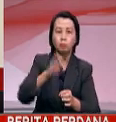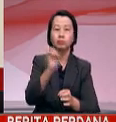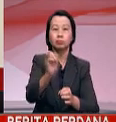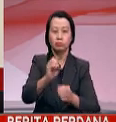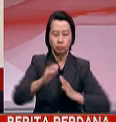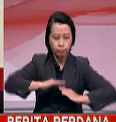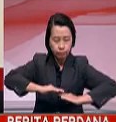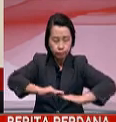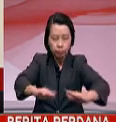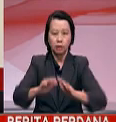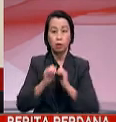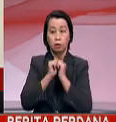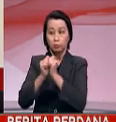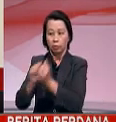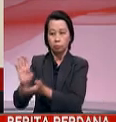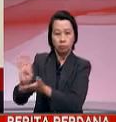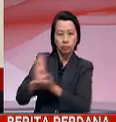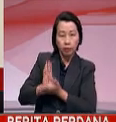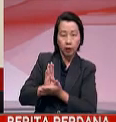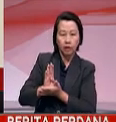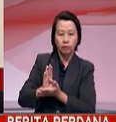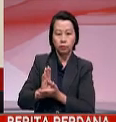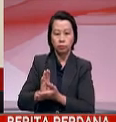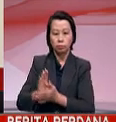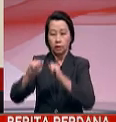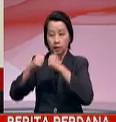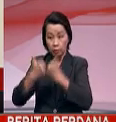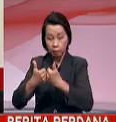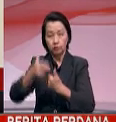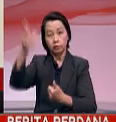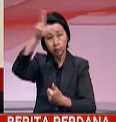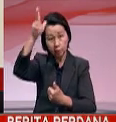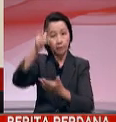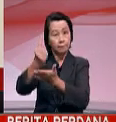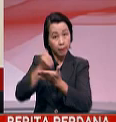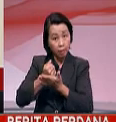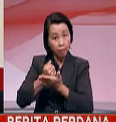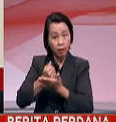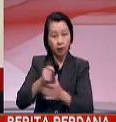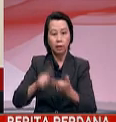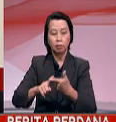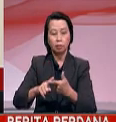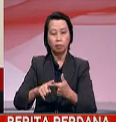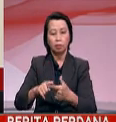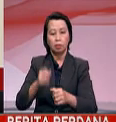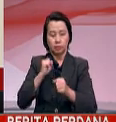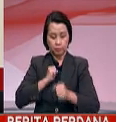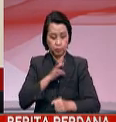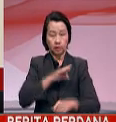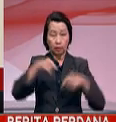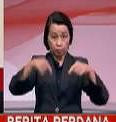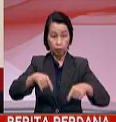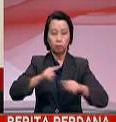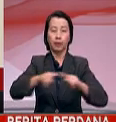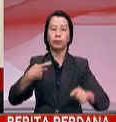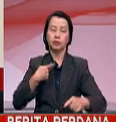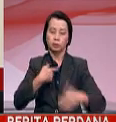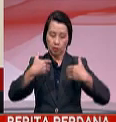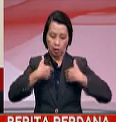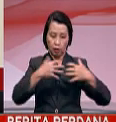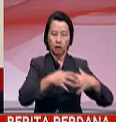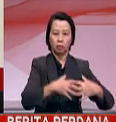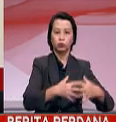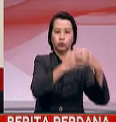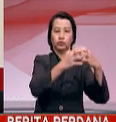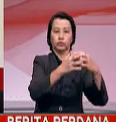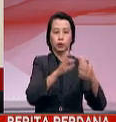bersama membantu ialah bukan saja agensi kerajaan, kita, warga kerja kita, tapi juga kita dah tubuhkan